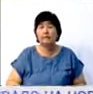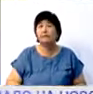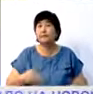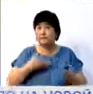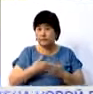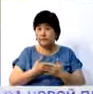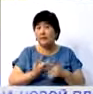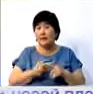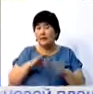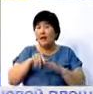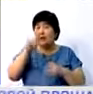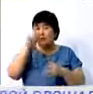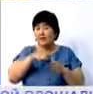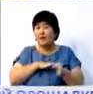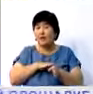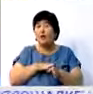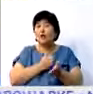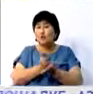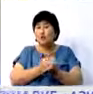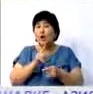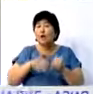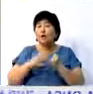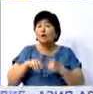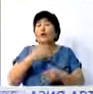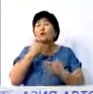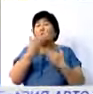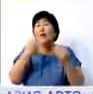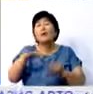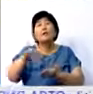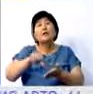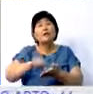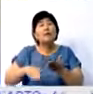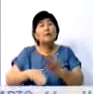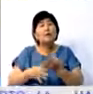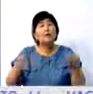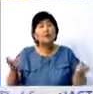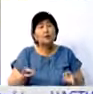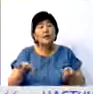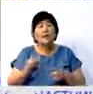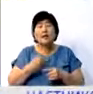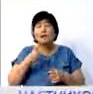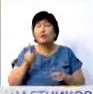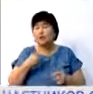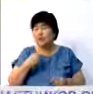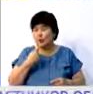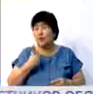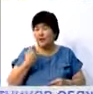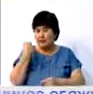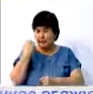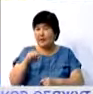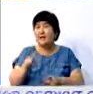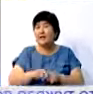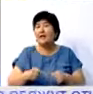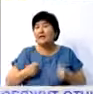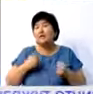Патриот – это значит верно служить родной земле и своему народу, быть примером, помогать нуждающимся. Несмотря на трудности, я их преодолел и